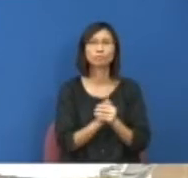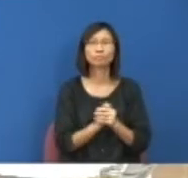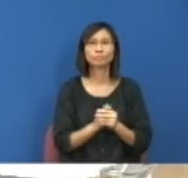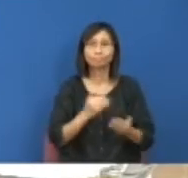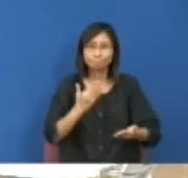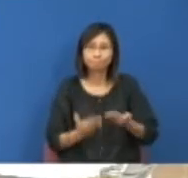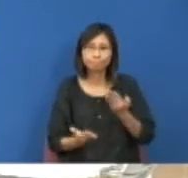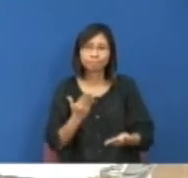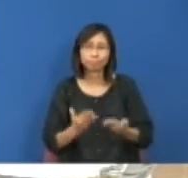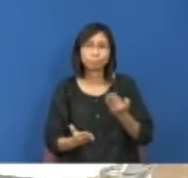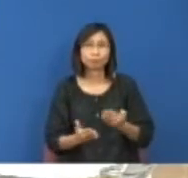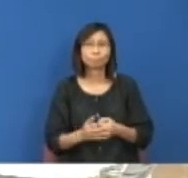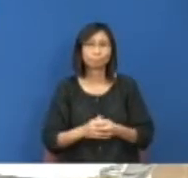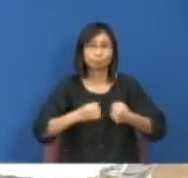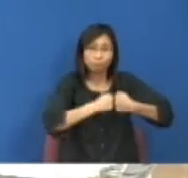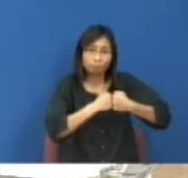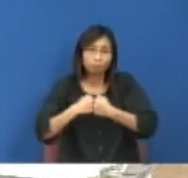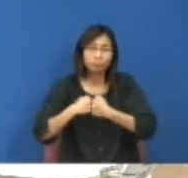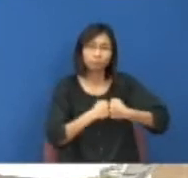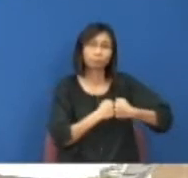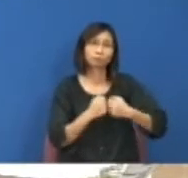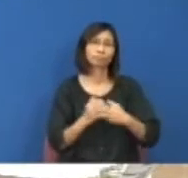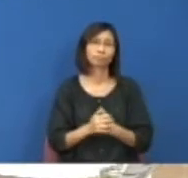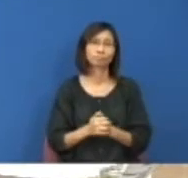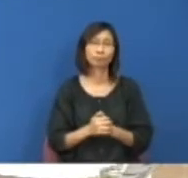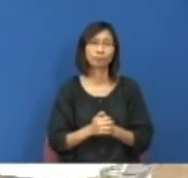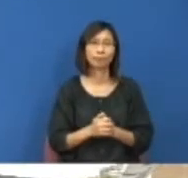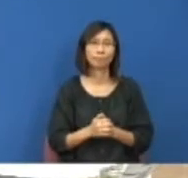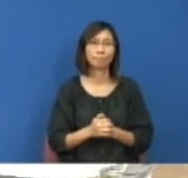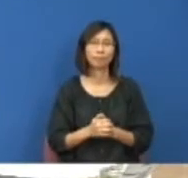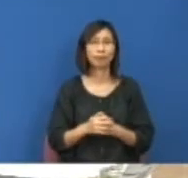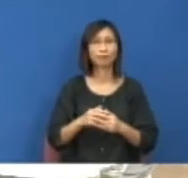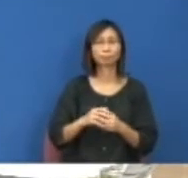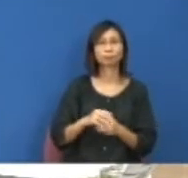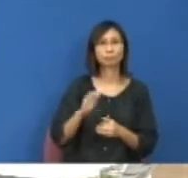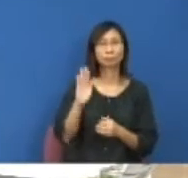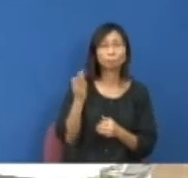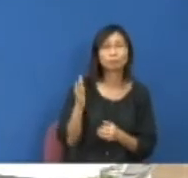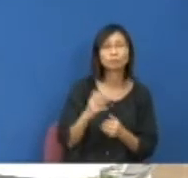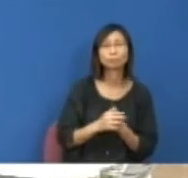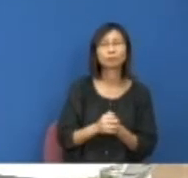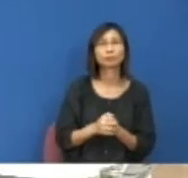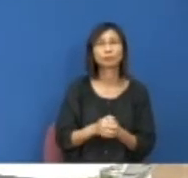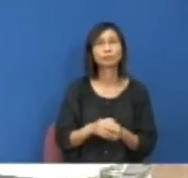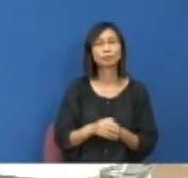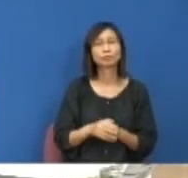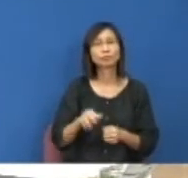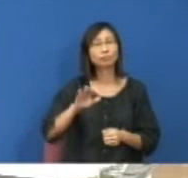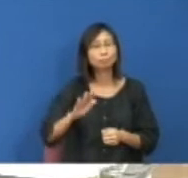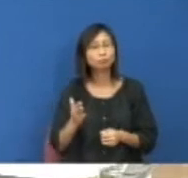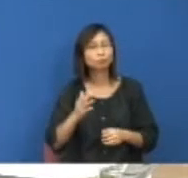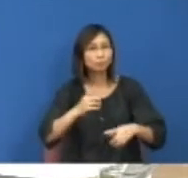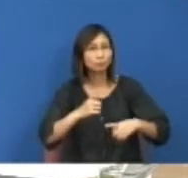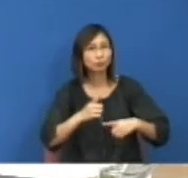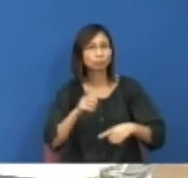或者係階級鬥爭嘅一個投射嚟㗎啦。咁但係佢仲唔係喎，因為點解咧？好簡